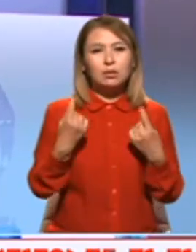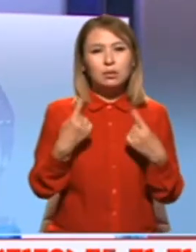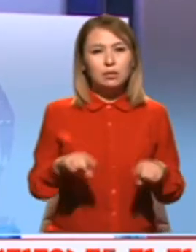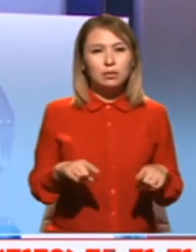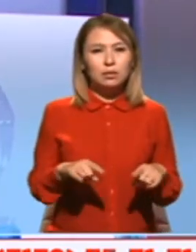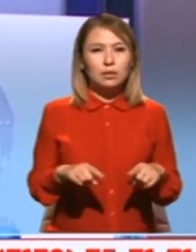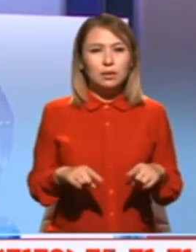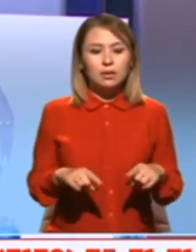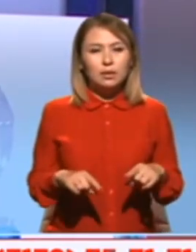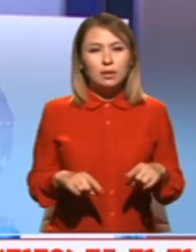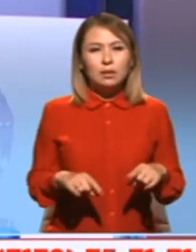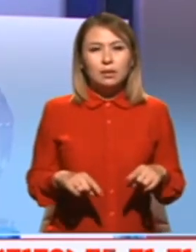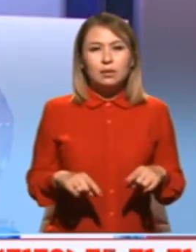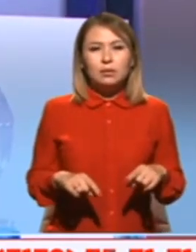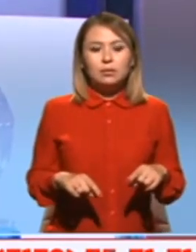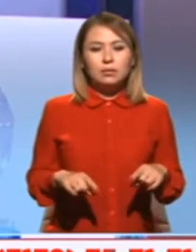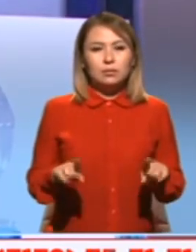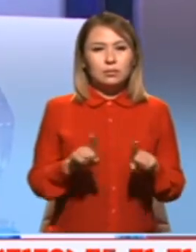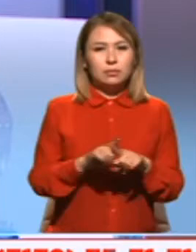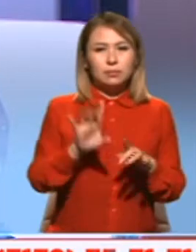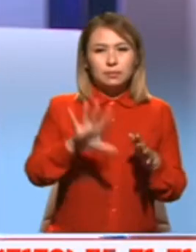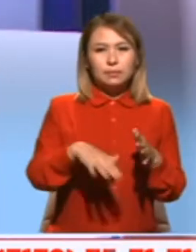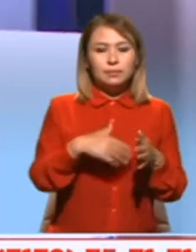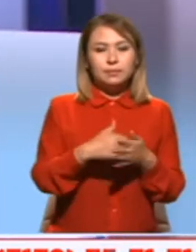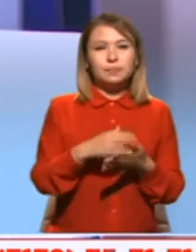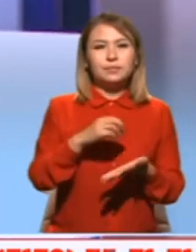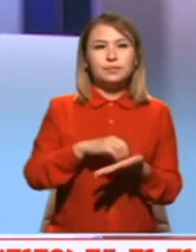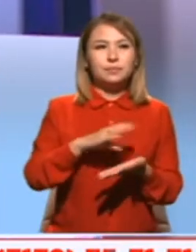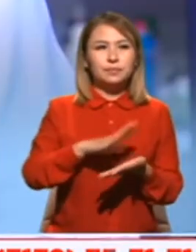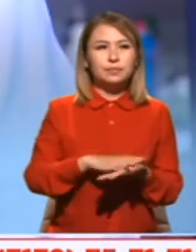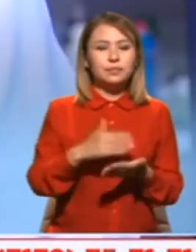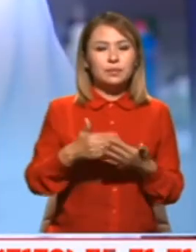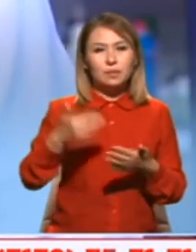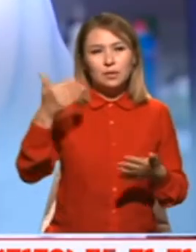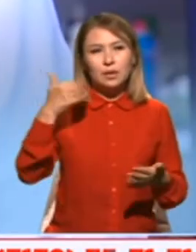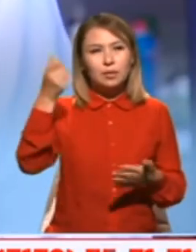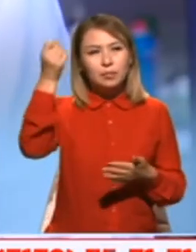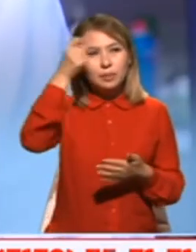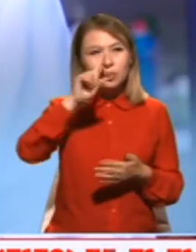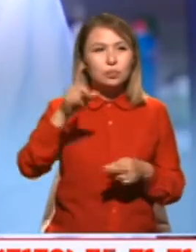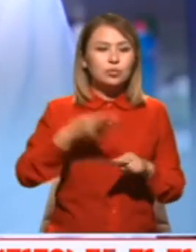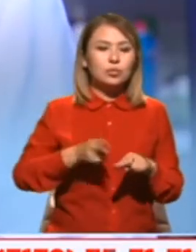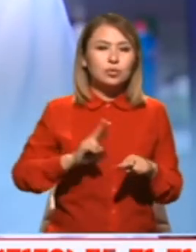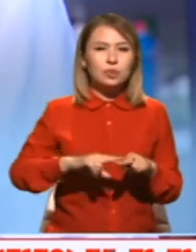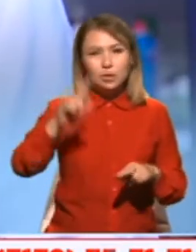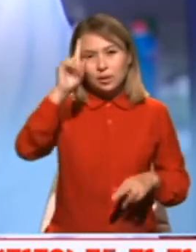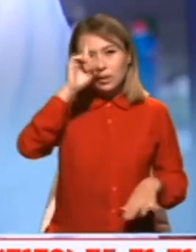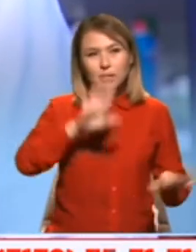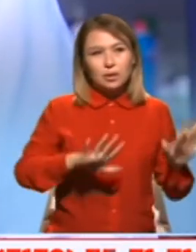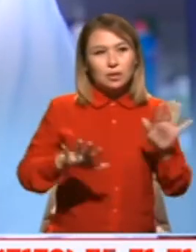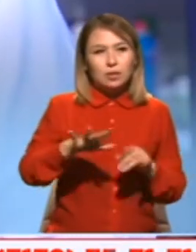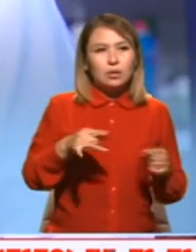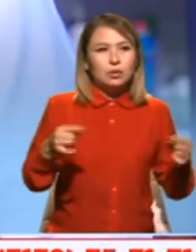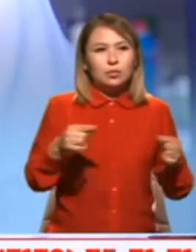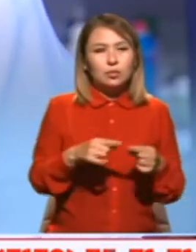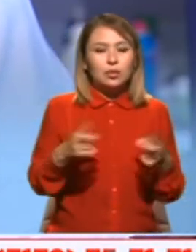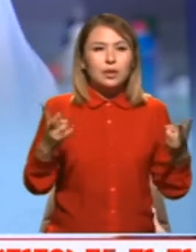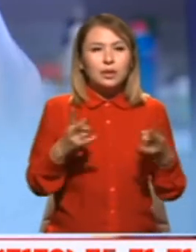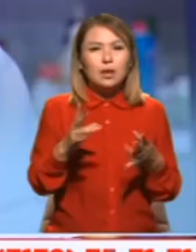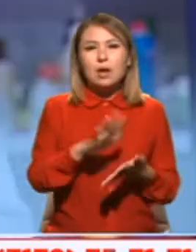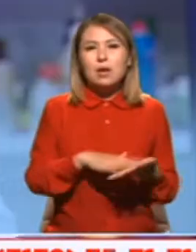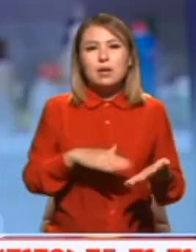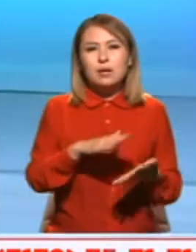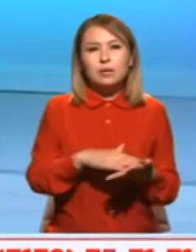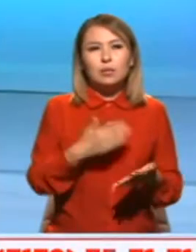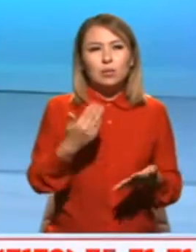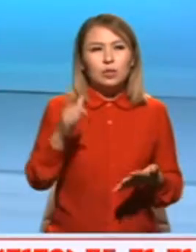жетіспеушілік анемия ма, біз әлі күнге дейін нақты диагноз. Сол үшін алдын ала білу үшін бұл кісіде гемоглобиннің мөлшерін анықтап алу қажет болады. Ары қарай